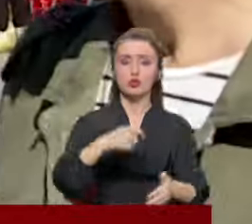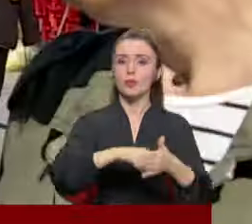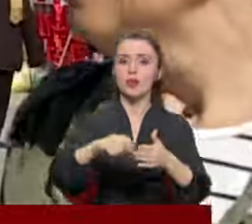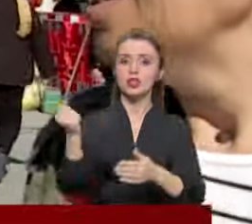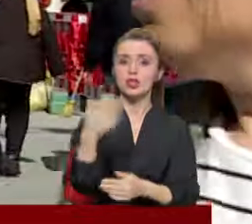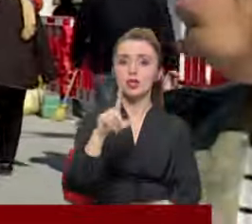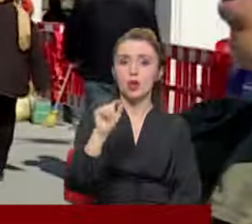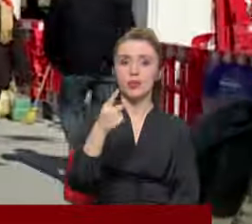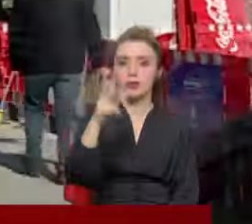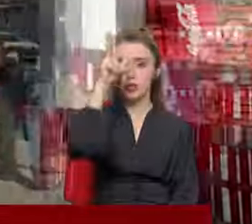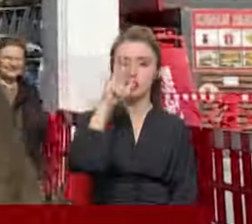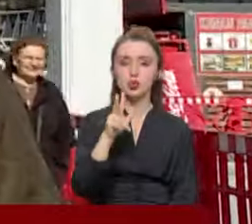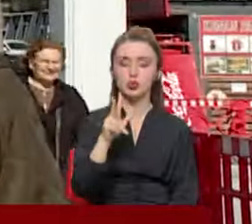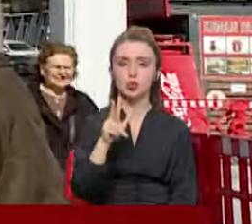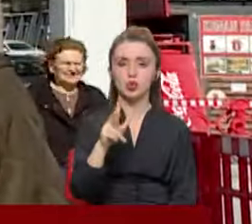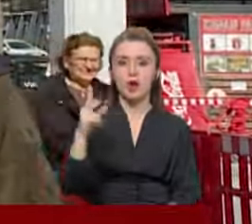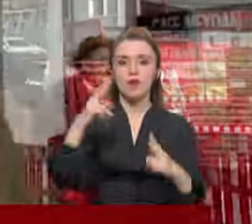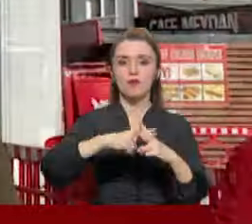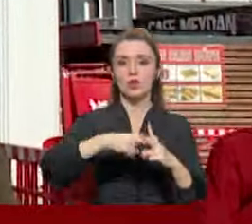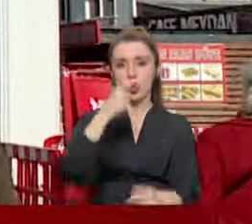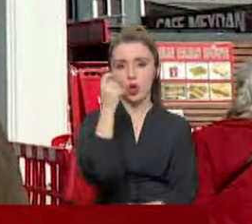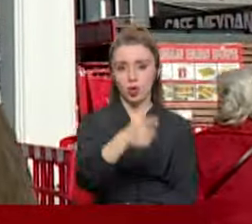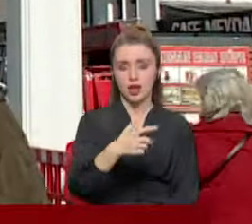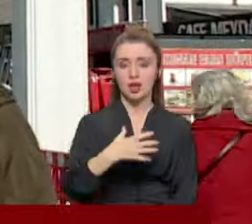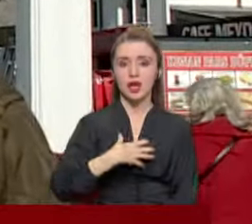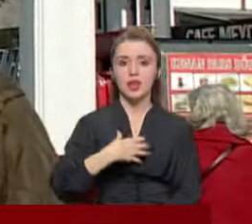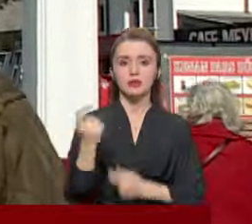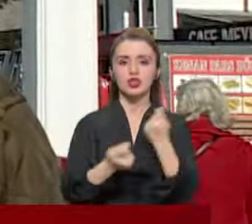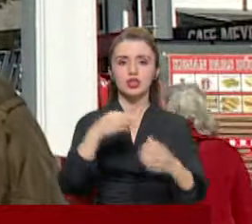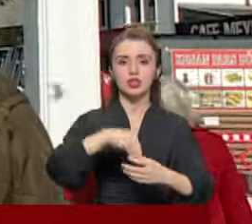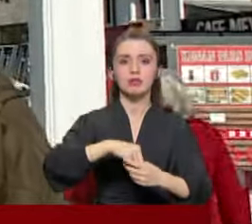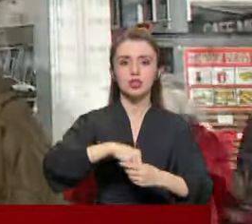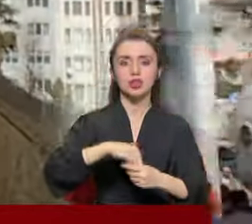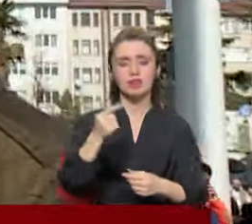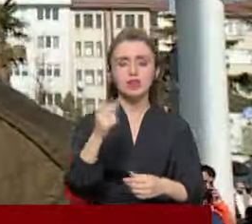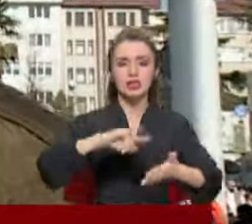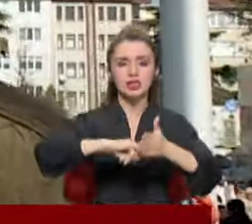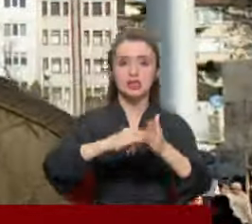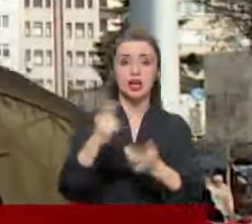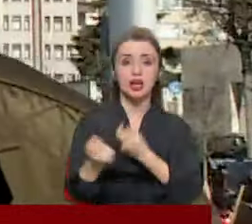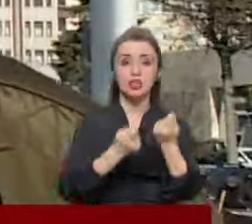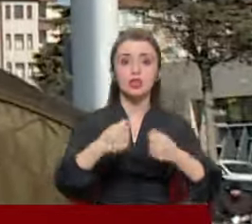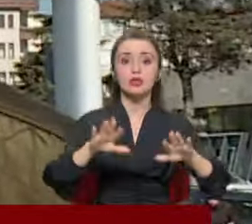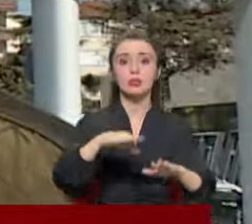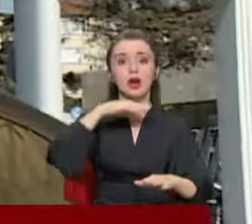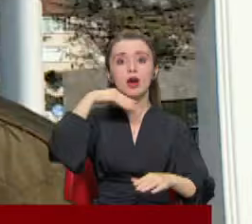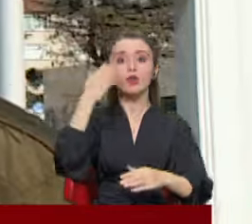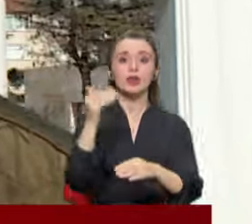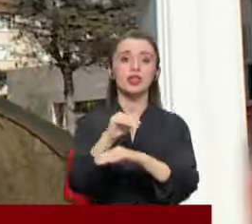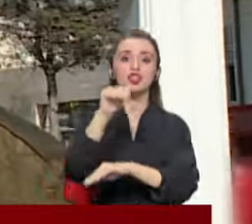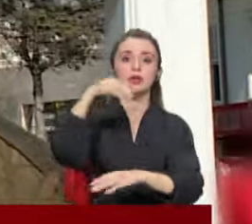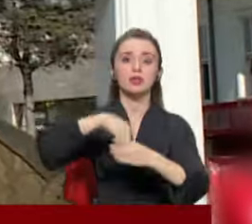alıyorsunuz? 11.300 falan yani. Faturaya gidiyor. Kendim çalıştığım için geçinebiliyoruz yani şu anda. Çalışmayabilirim de ben Avrupa'da yaşamadığım